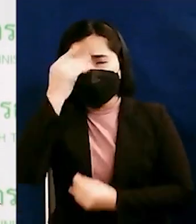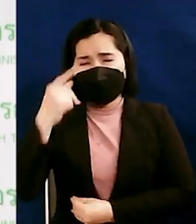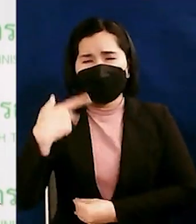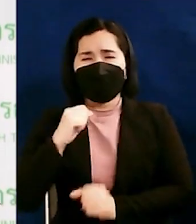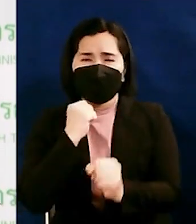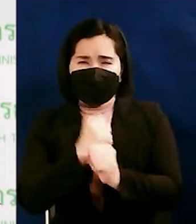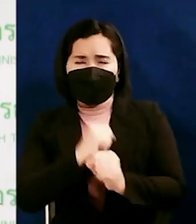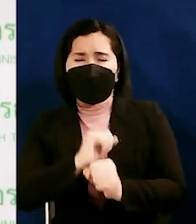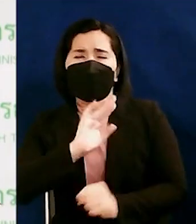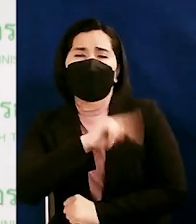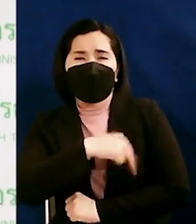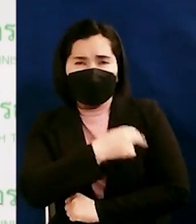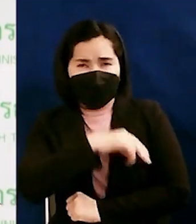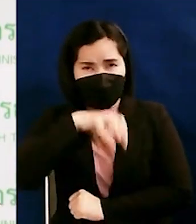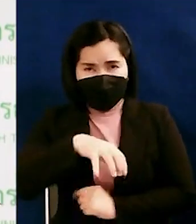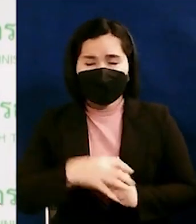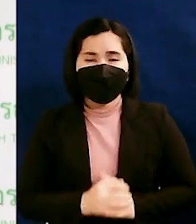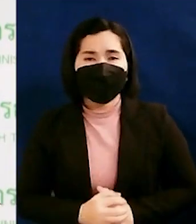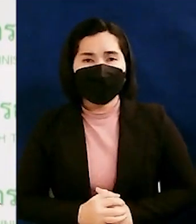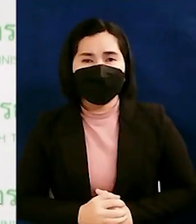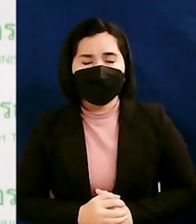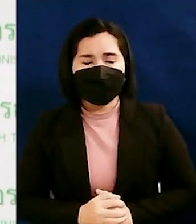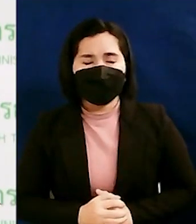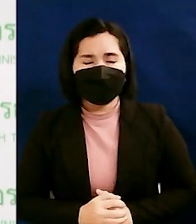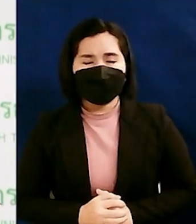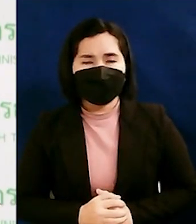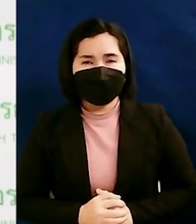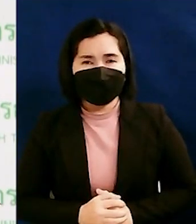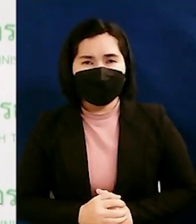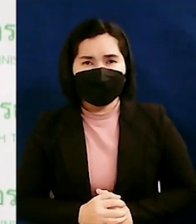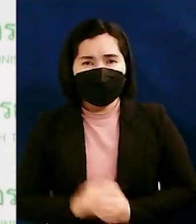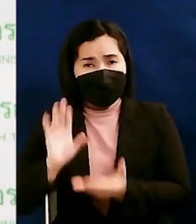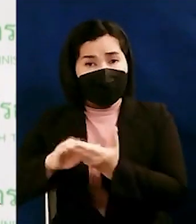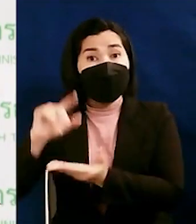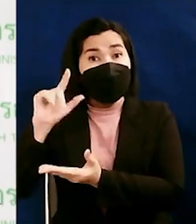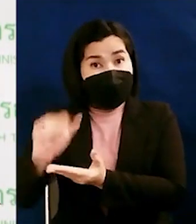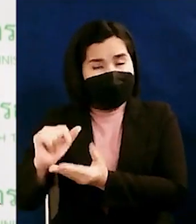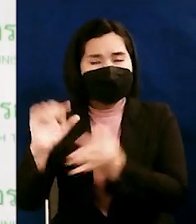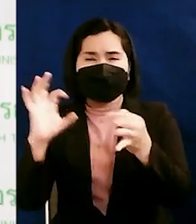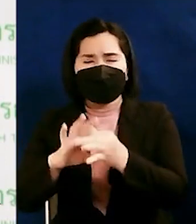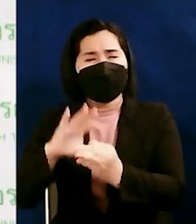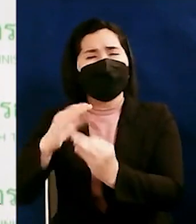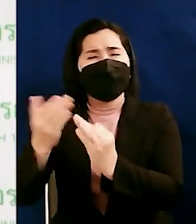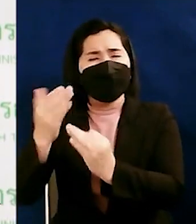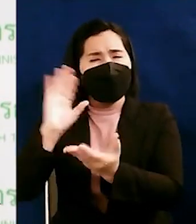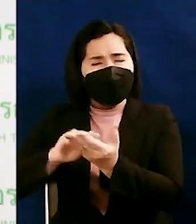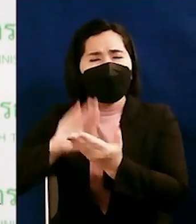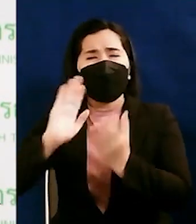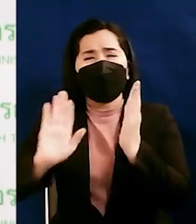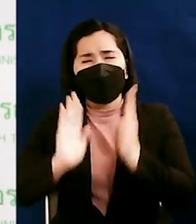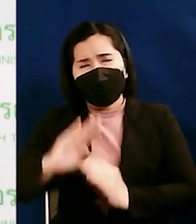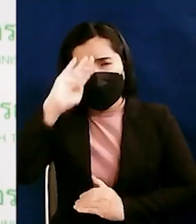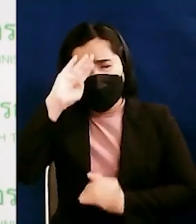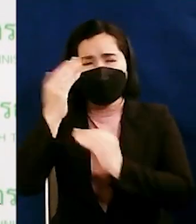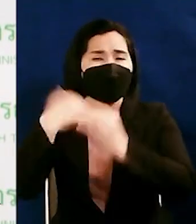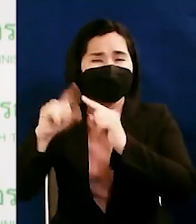ใช้ในงานภารกิจของโรงพยาบาลนะคะงานต่างๆแต่ว่าในฐานข้อมูลใหญ่นะคะคงต้องการขอความมั่นใจอีกละค่ะว่า